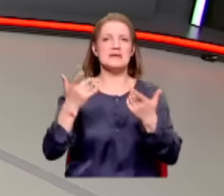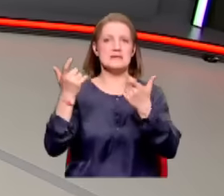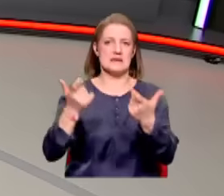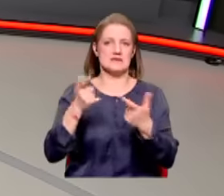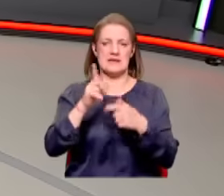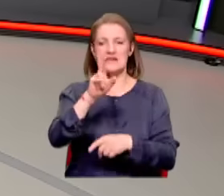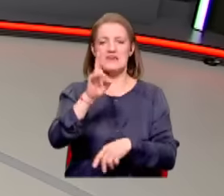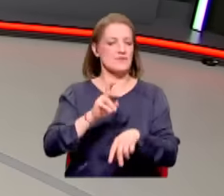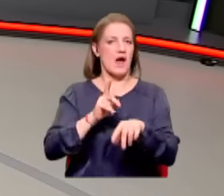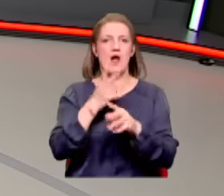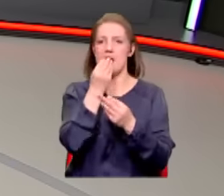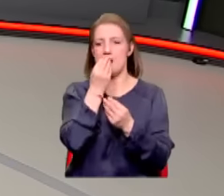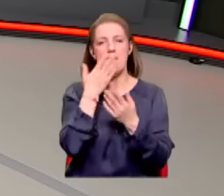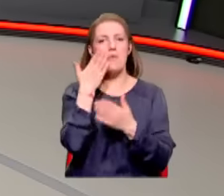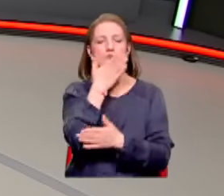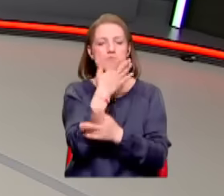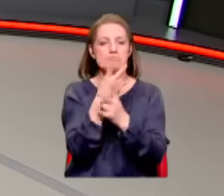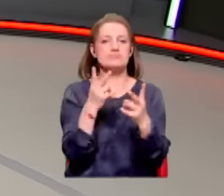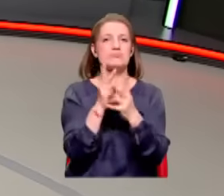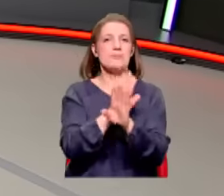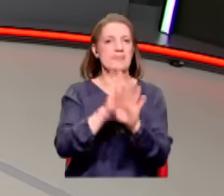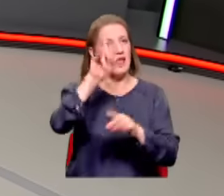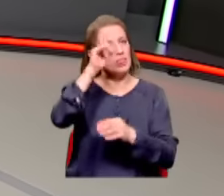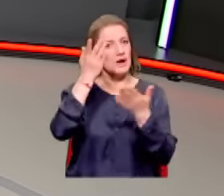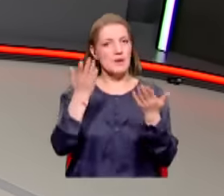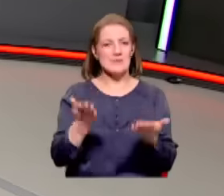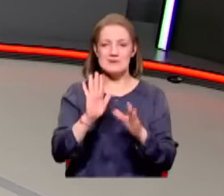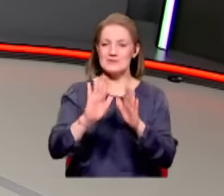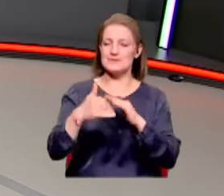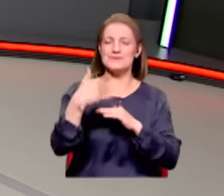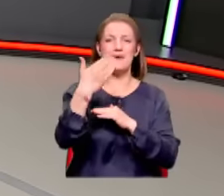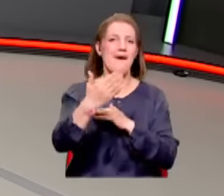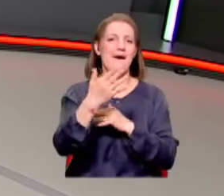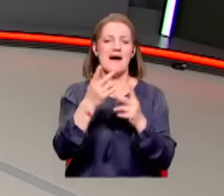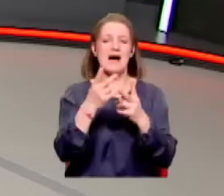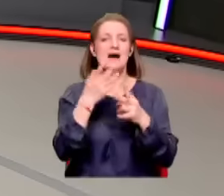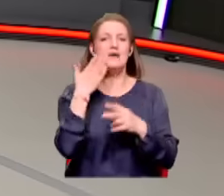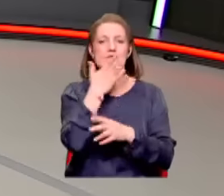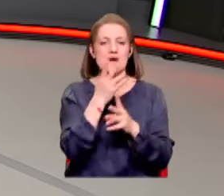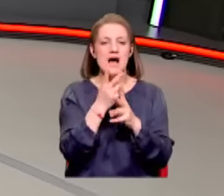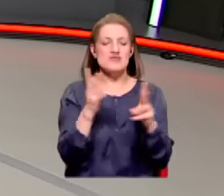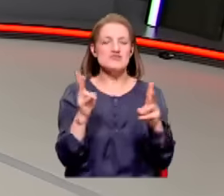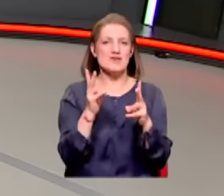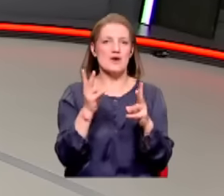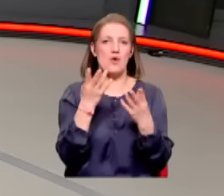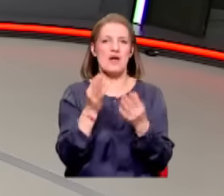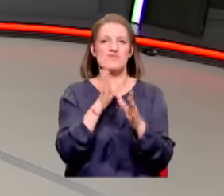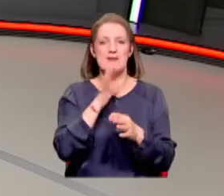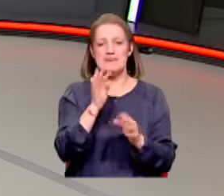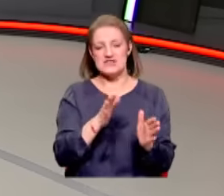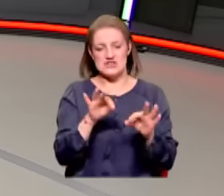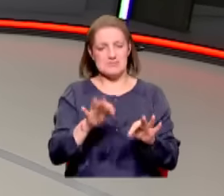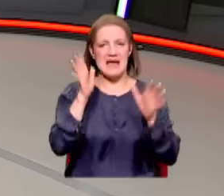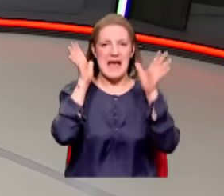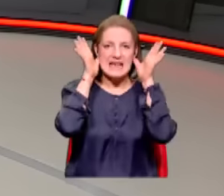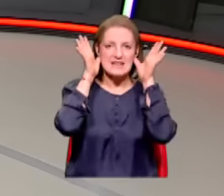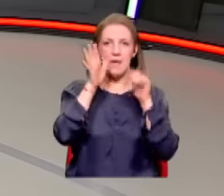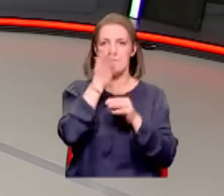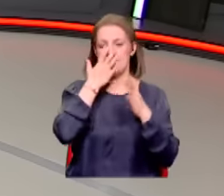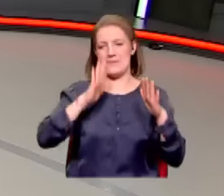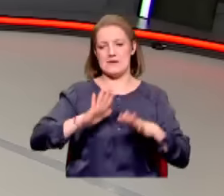beldesinde iftarlar açıldı. Allah kabul etsin. Daha sonra açılacak olanlar da var. Biz de bir yandan ezanı bekliyoruz. Bir yandan da siyaseti